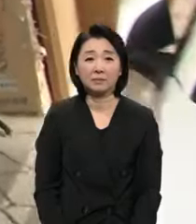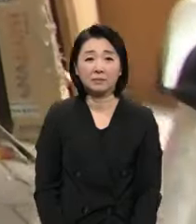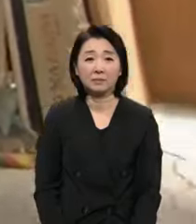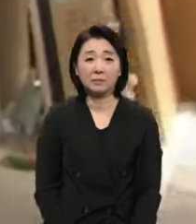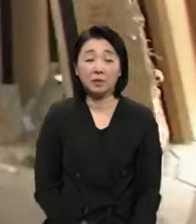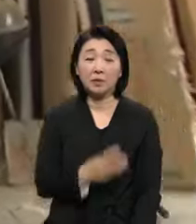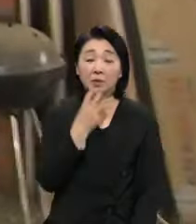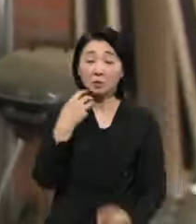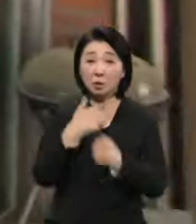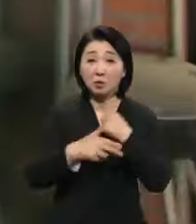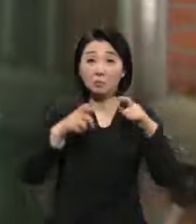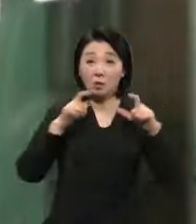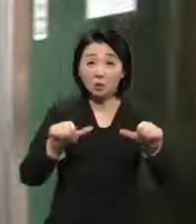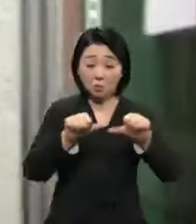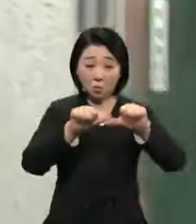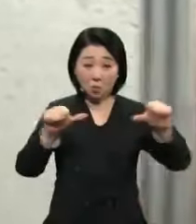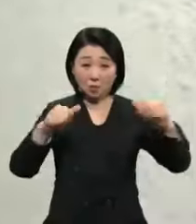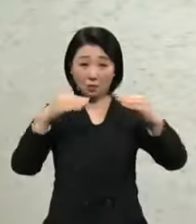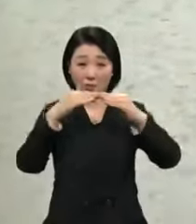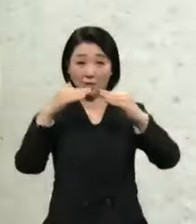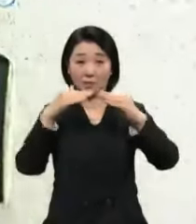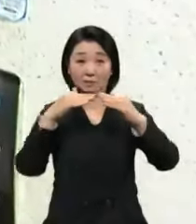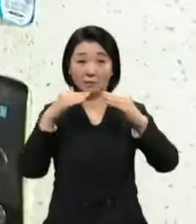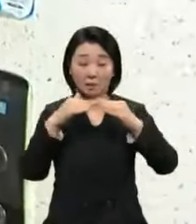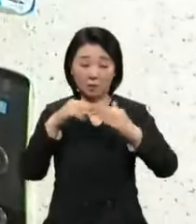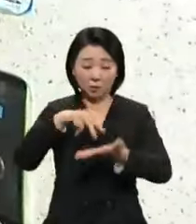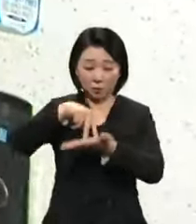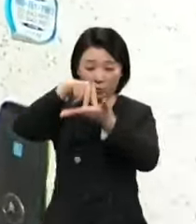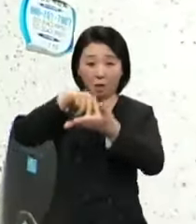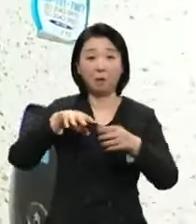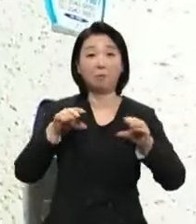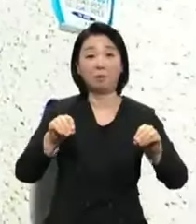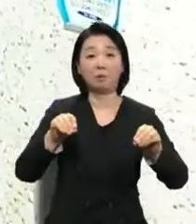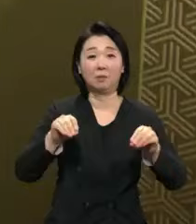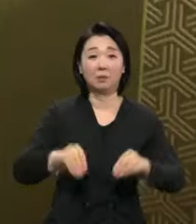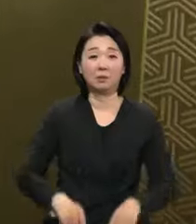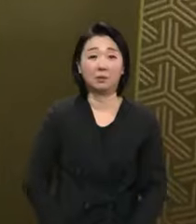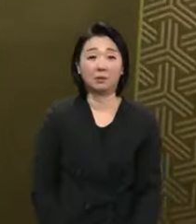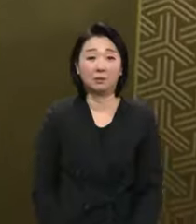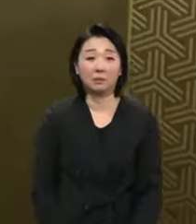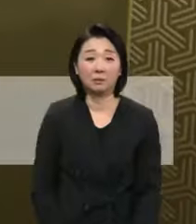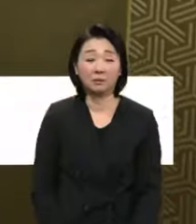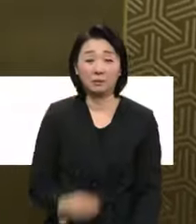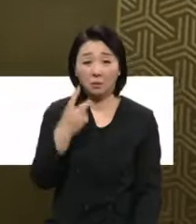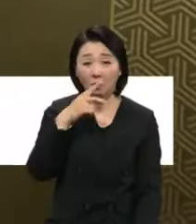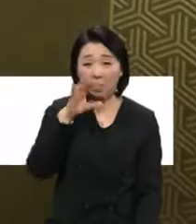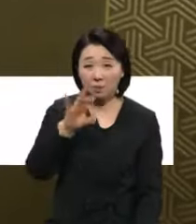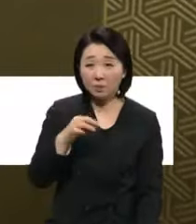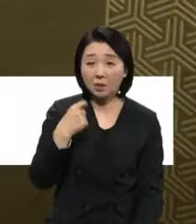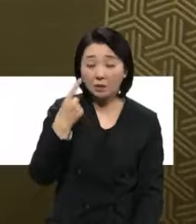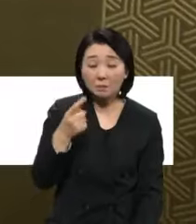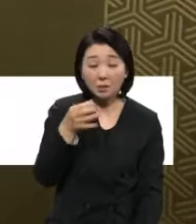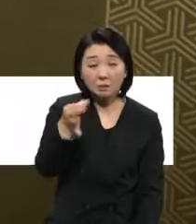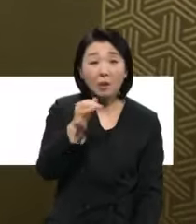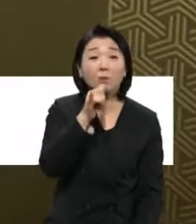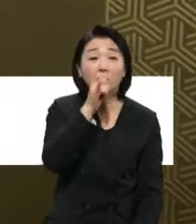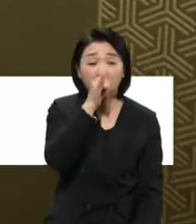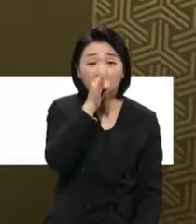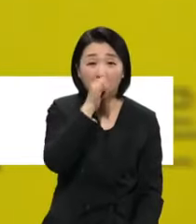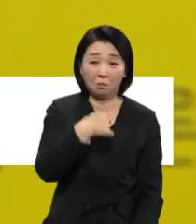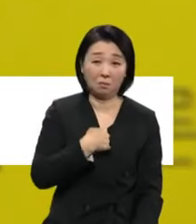서울 은평구 5층짜리 다가구 주택에 승강기가 멈춰 섰습니다. 관리비를 매달 10만 원씩 내고